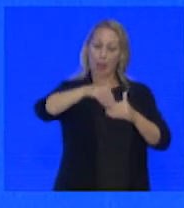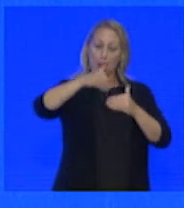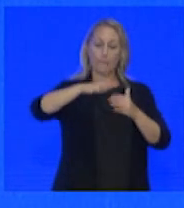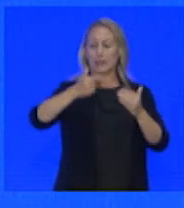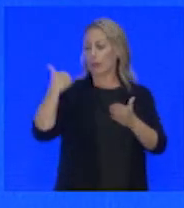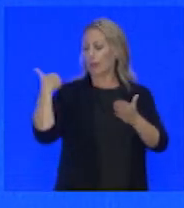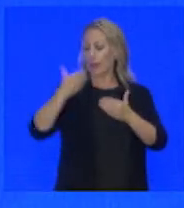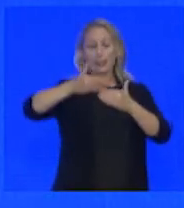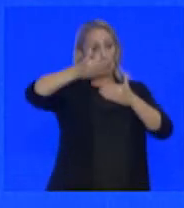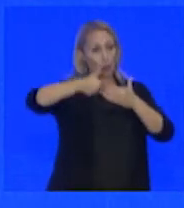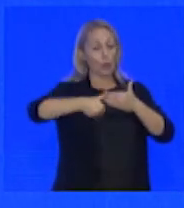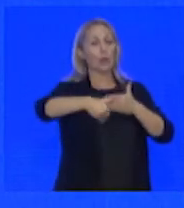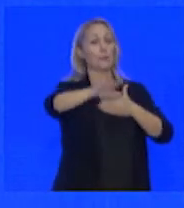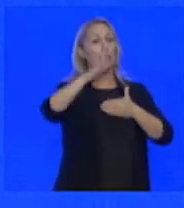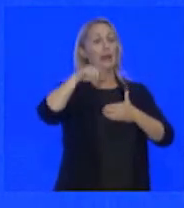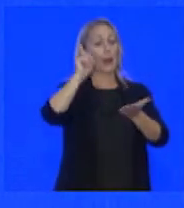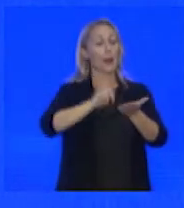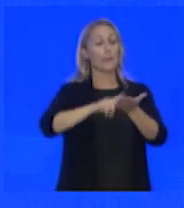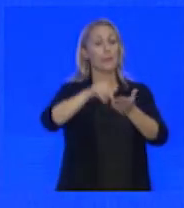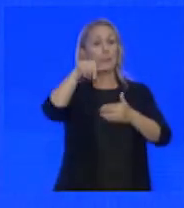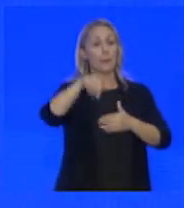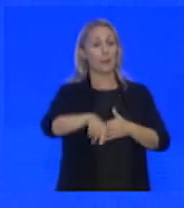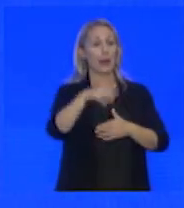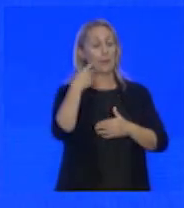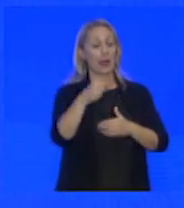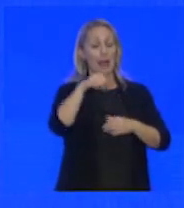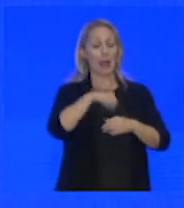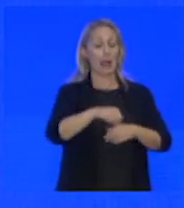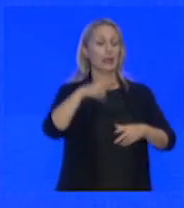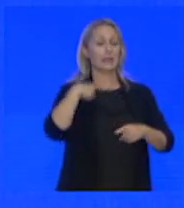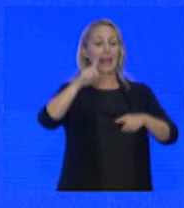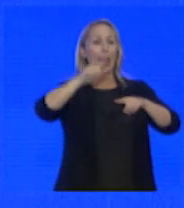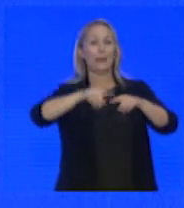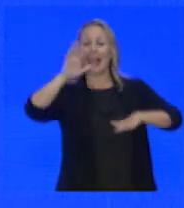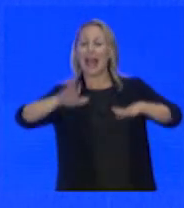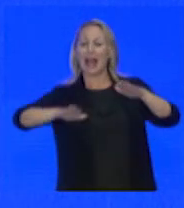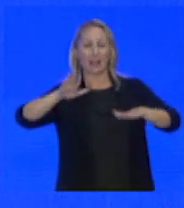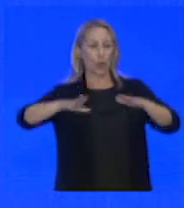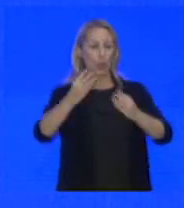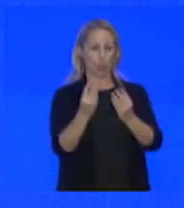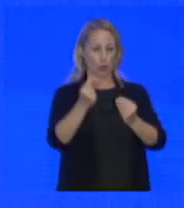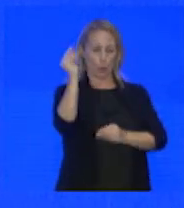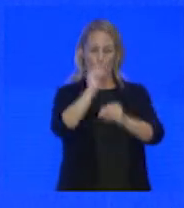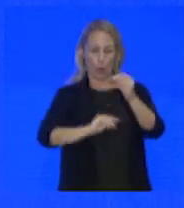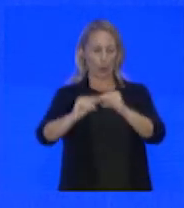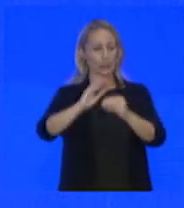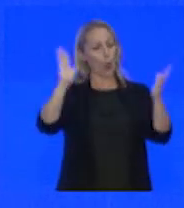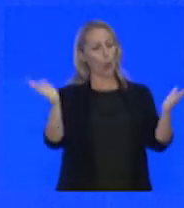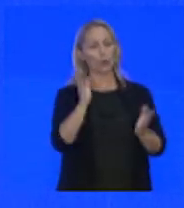εφικτό, απελευθερωμένοι από τα δεσμά της παραλυτικής απλής αναλογικής. Αλλά και η